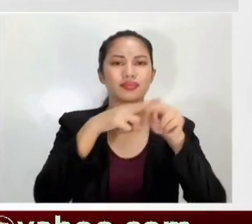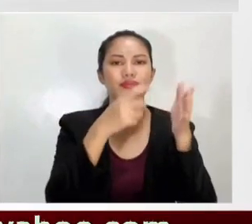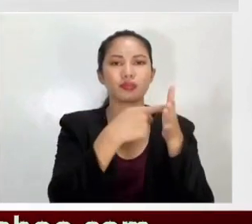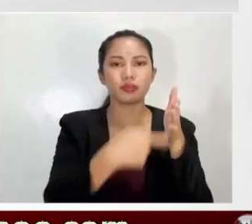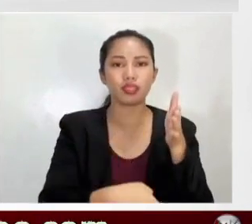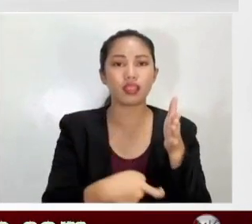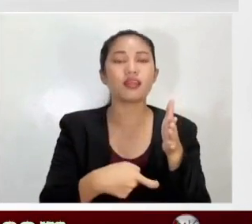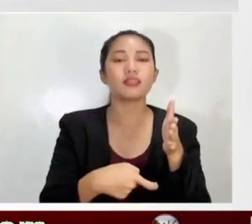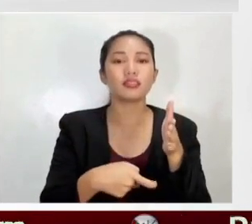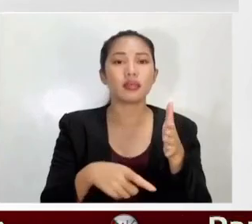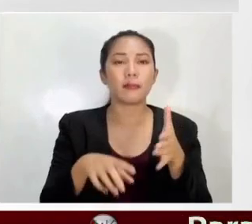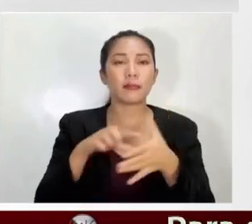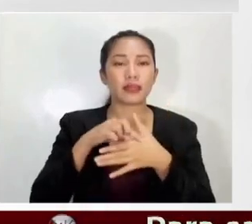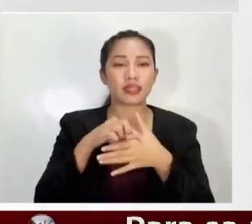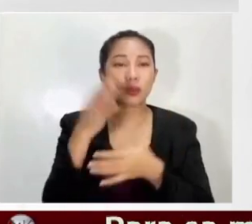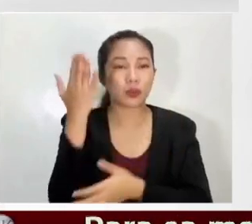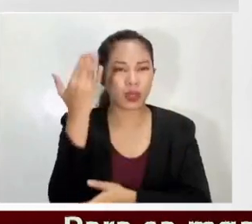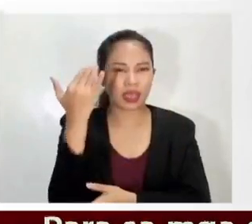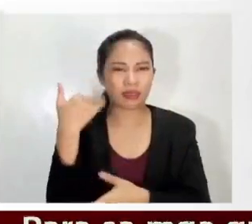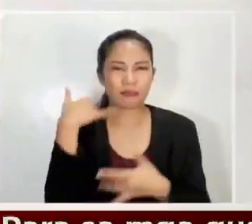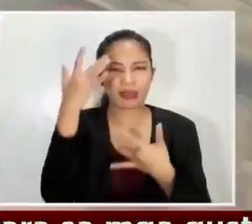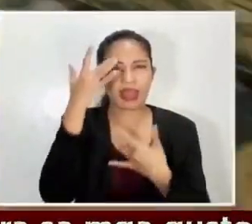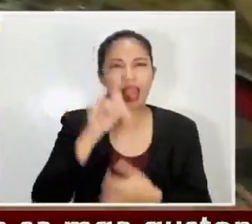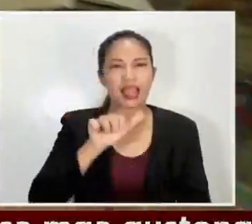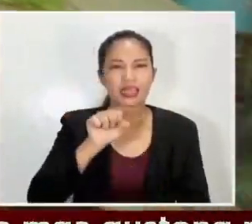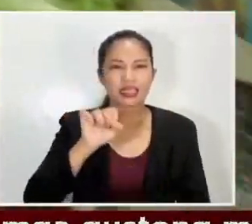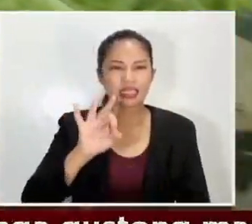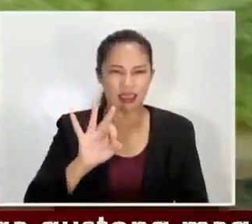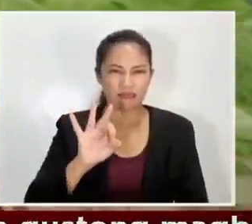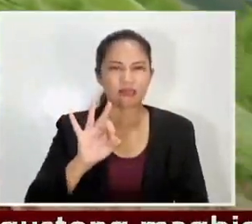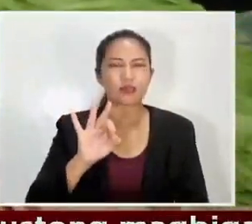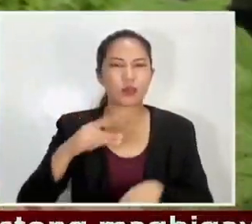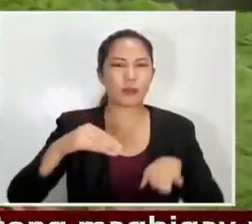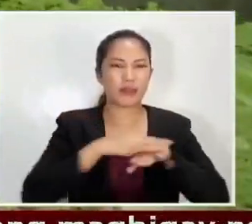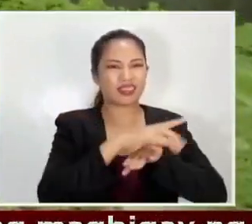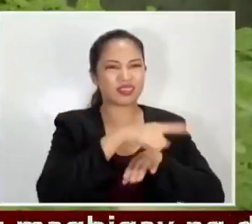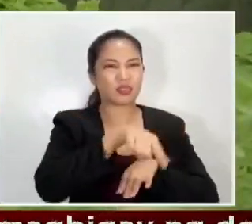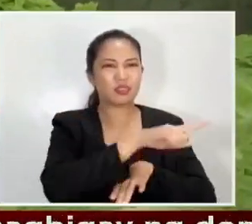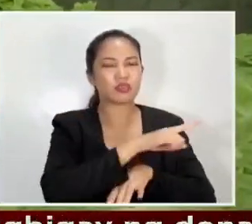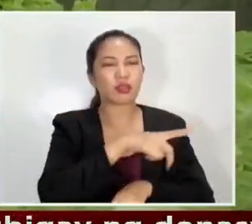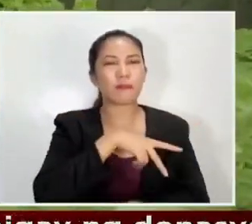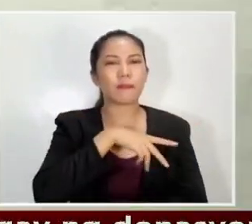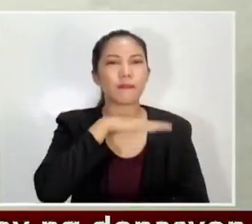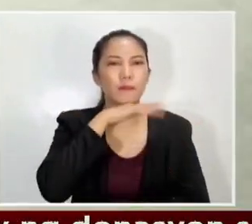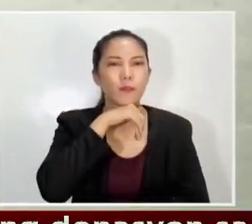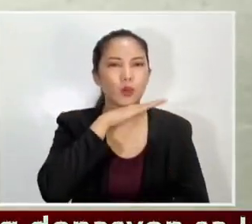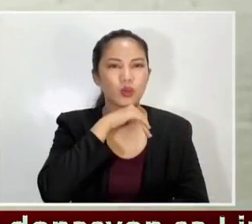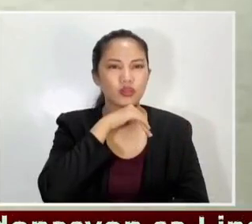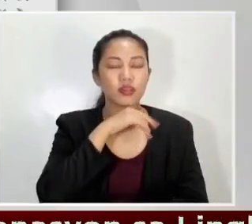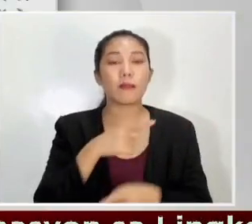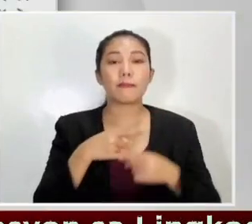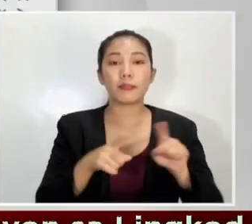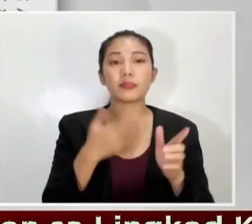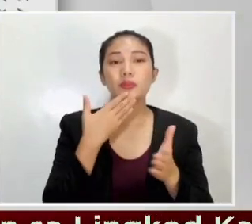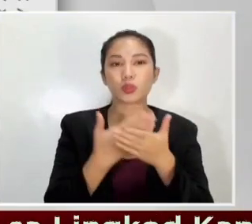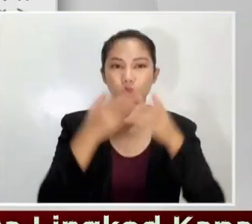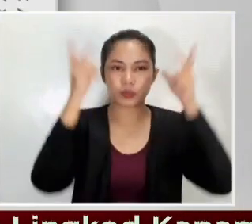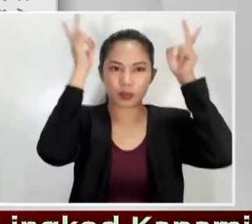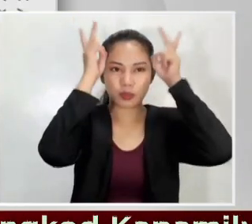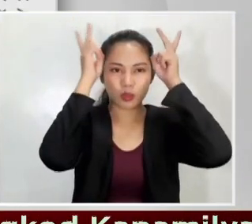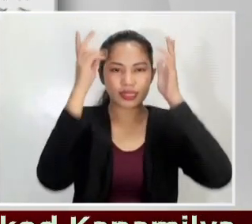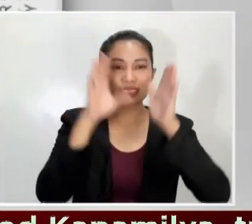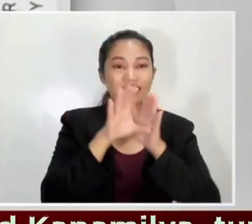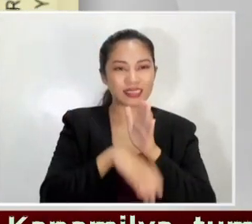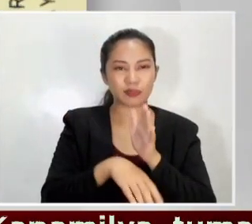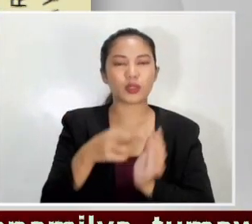African swine fever sa supply ng karneng baboy. Buti na lang mababa ang presyo ng gulay at bigas. Ang galaw